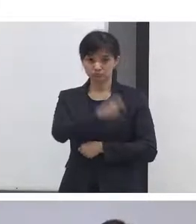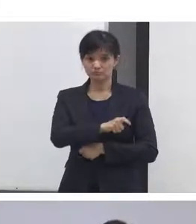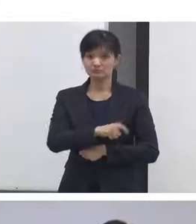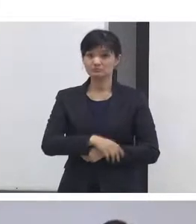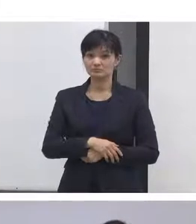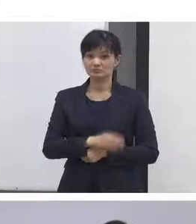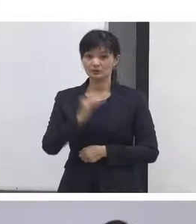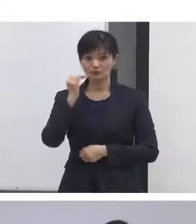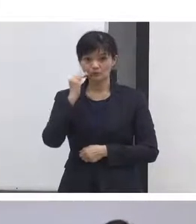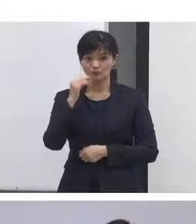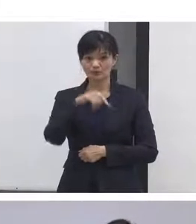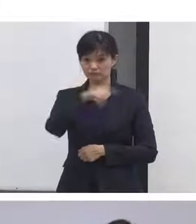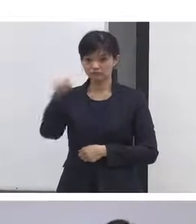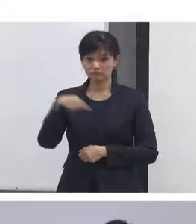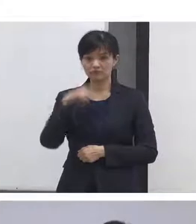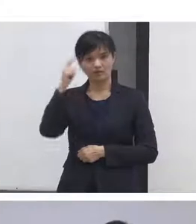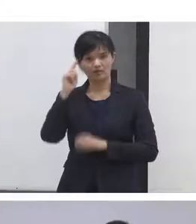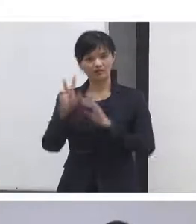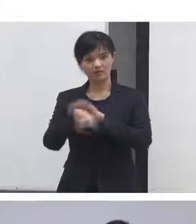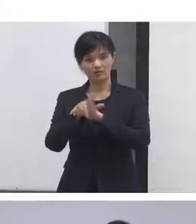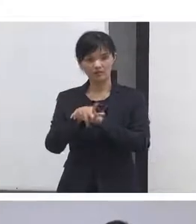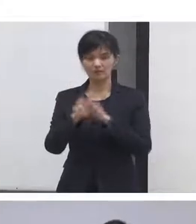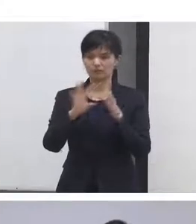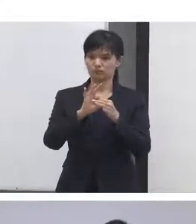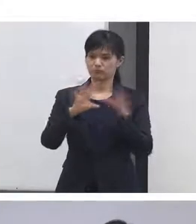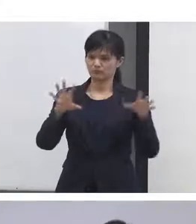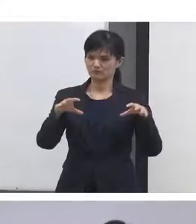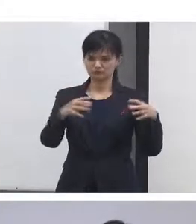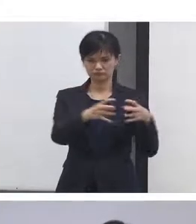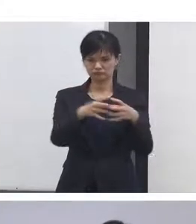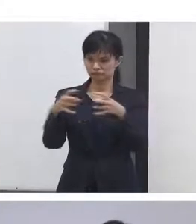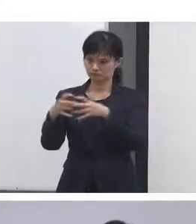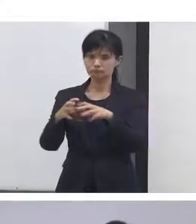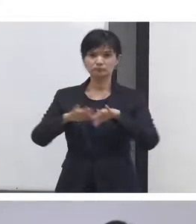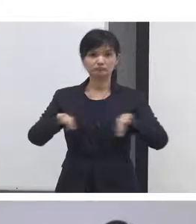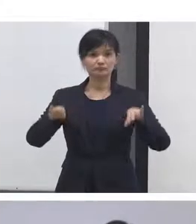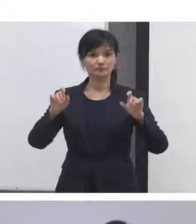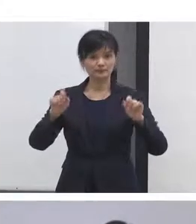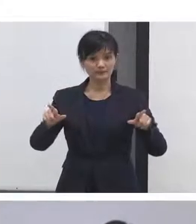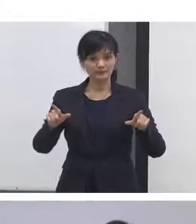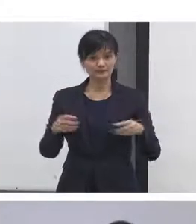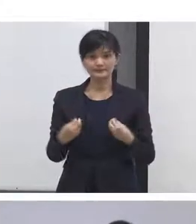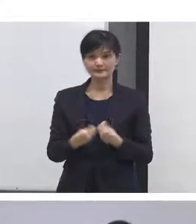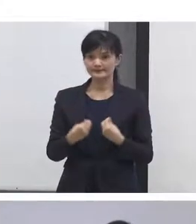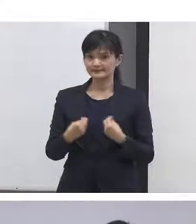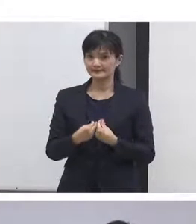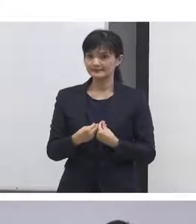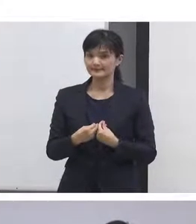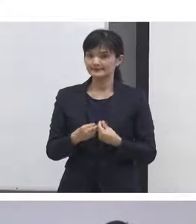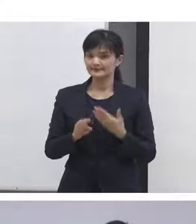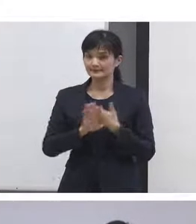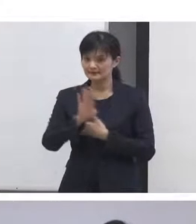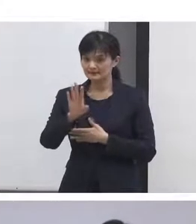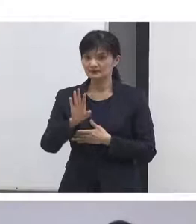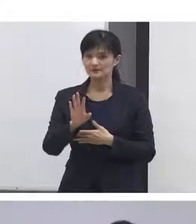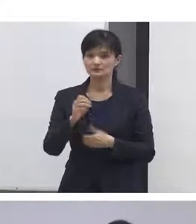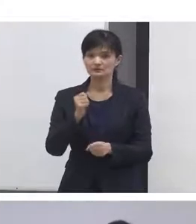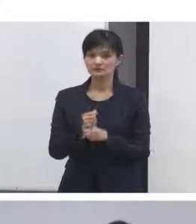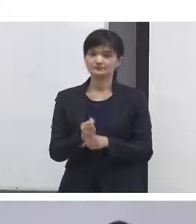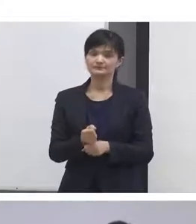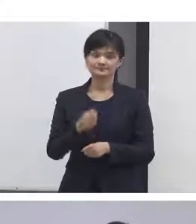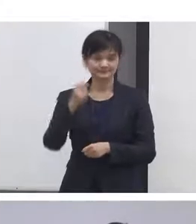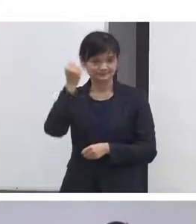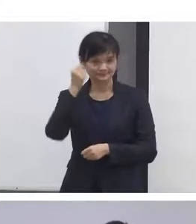家都没有办法连接到这个社群的名字的话，其实就是在各种事上都痛苦，简单讲募款很